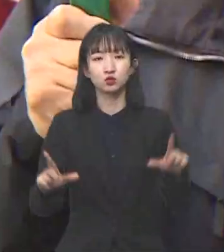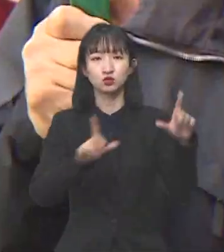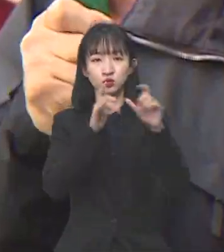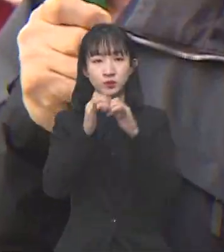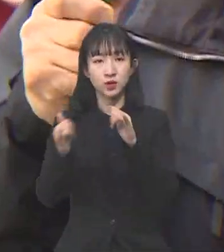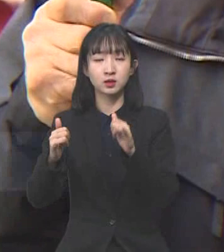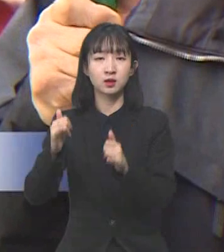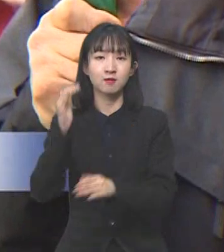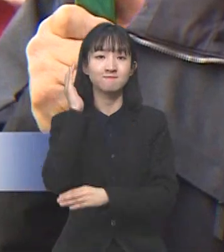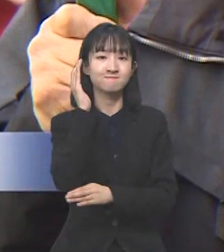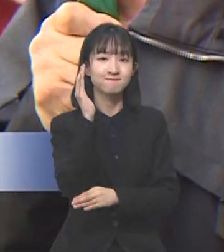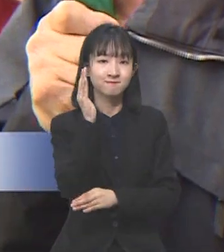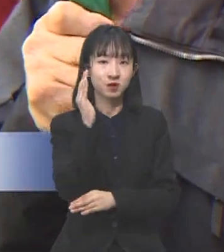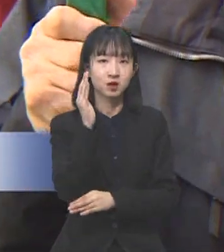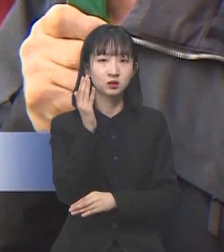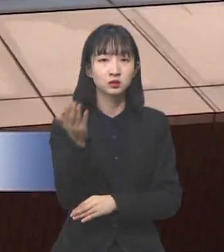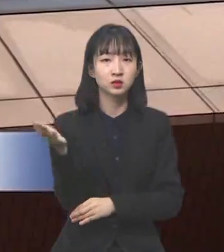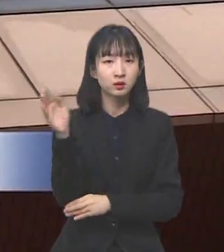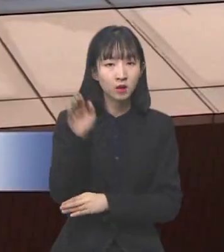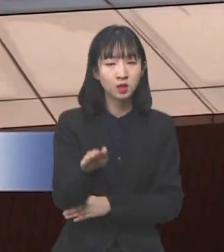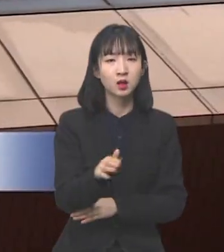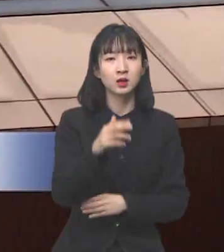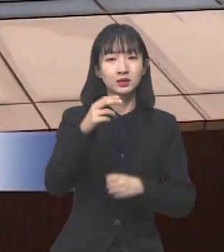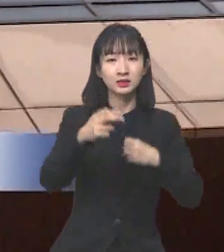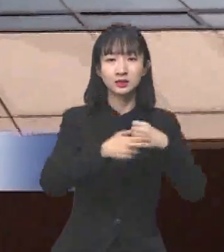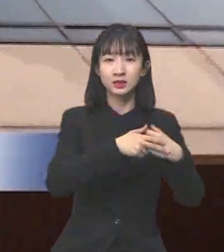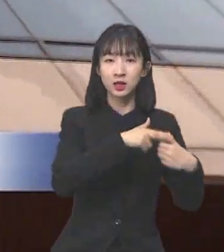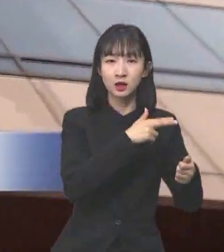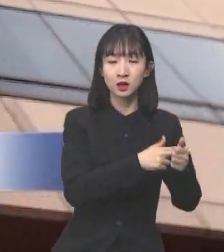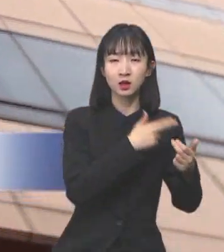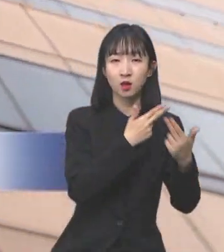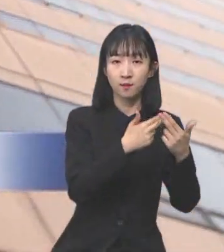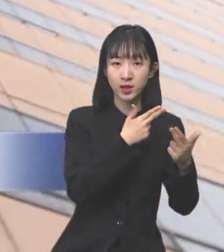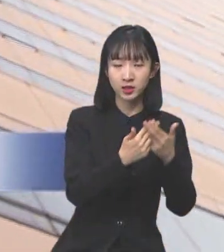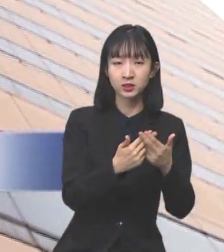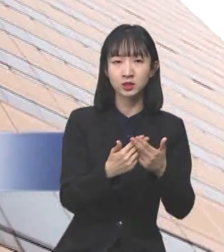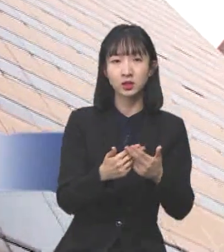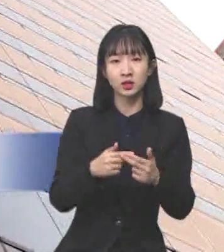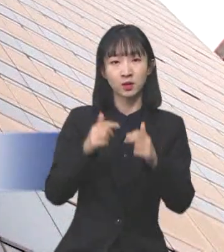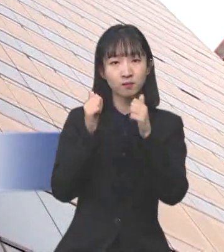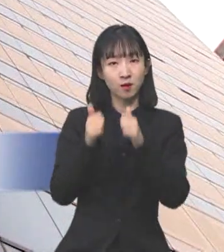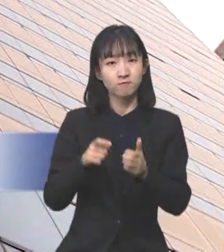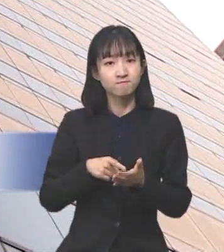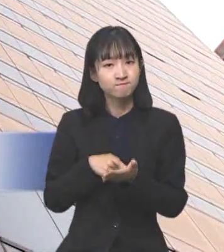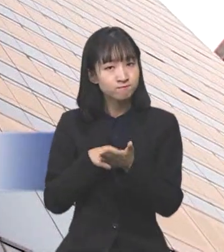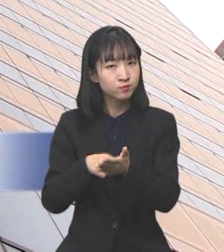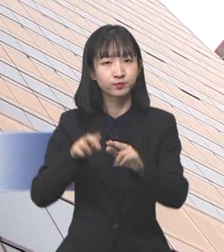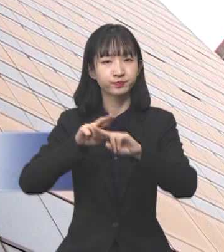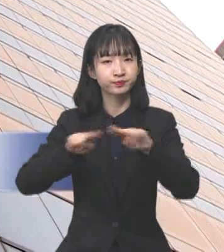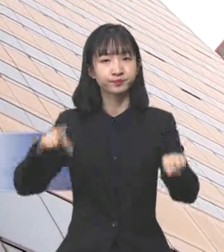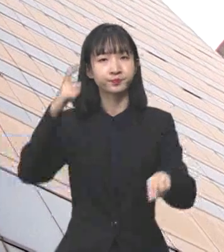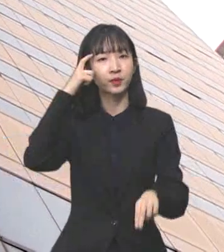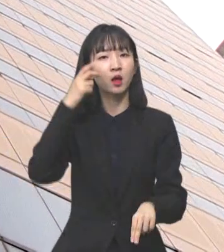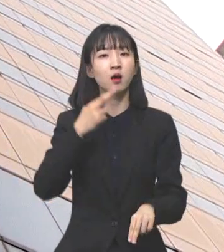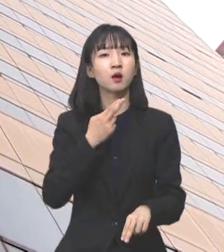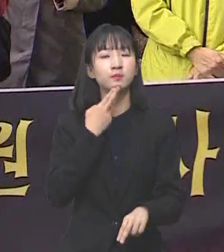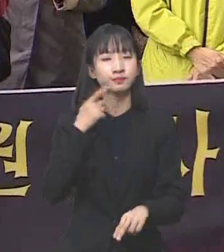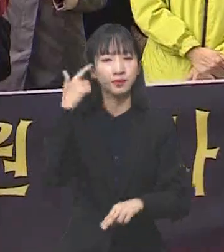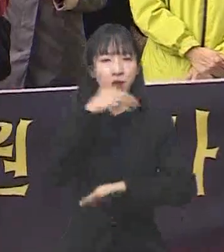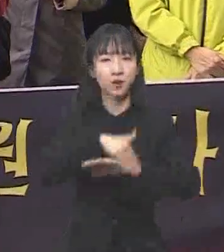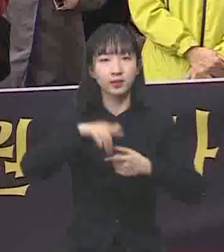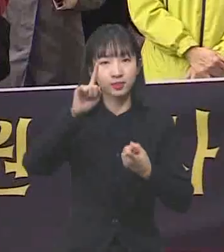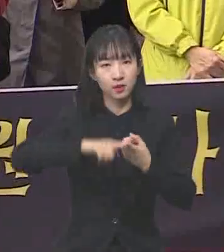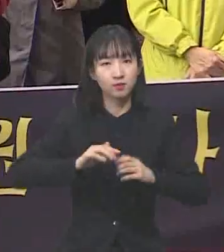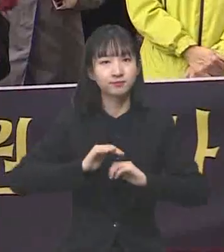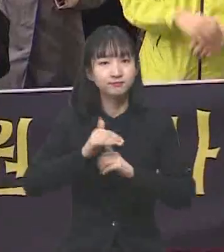대한 의사 협회 측은 행정심판을 취할 뜻이 없으면 허전 계획대로 추진해 나가겠다 고 밝혔습니다 나 바꾼 언어